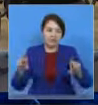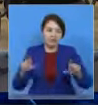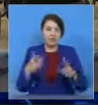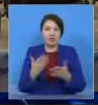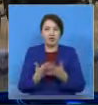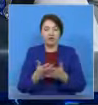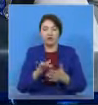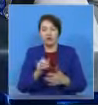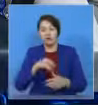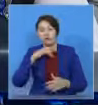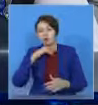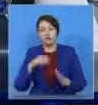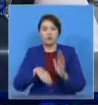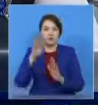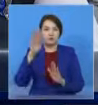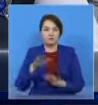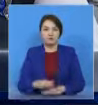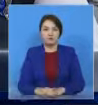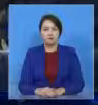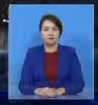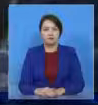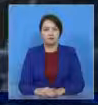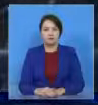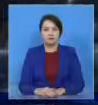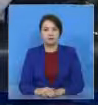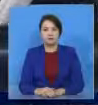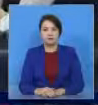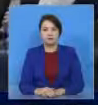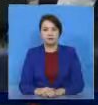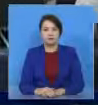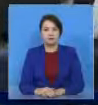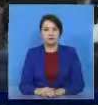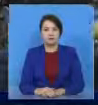арасында көш басында келеді. Аружан Қаратаева, Азамат Әмірешев, Ақтөбе телеарнасы.